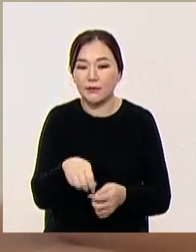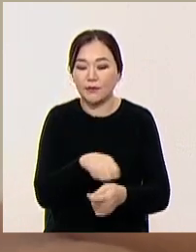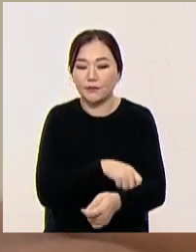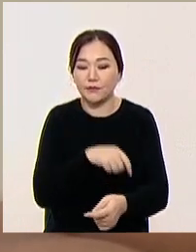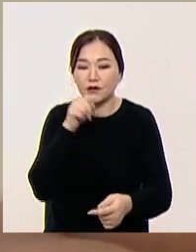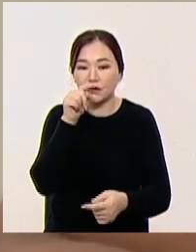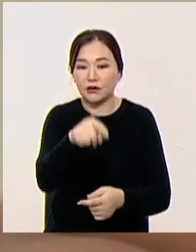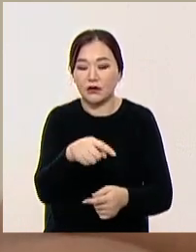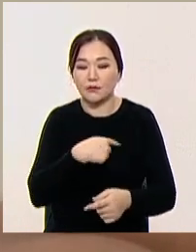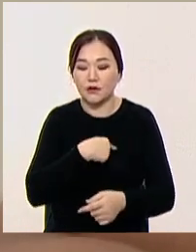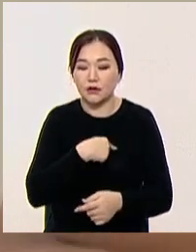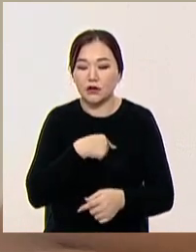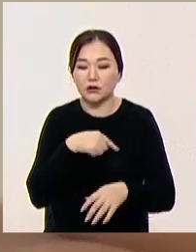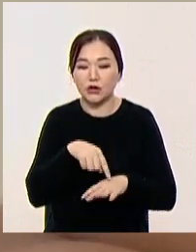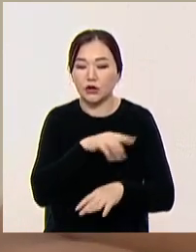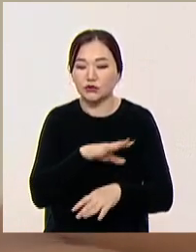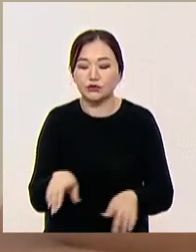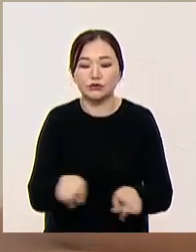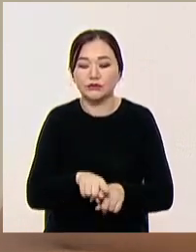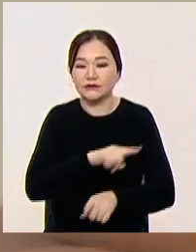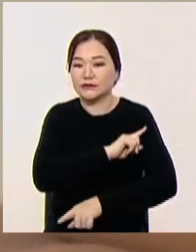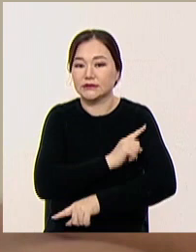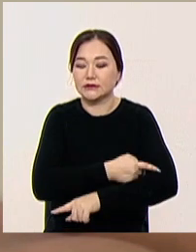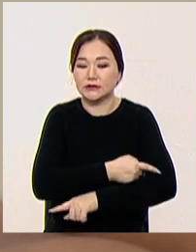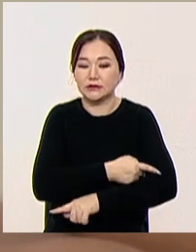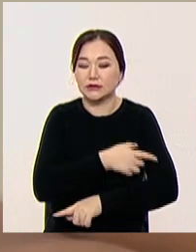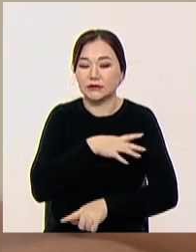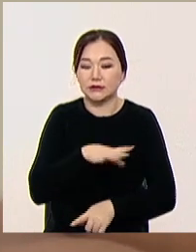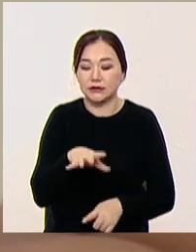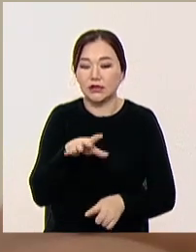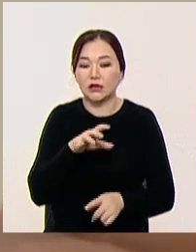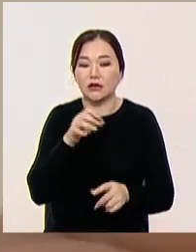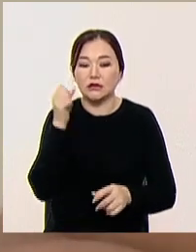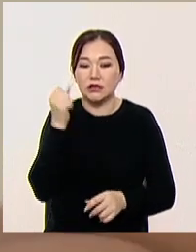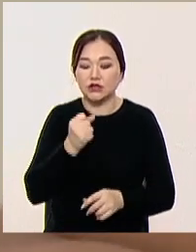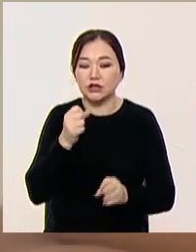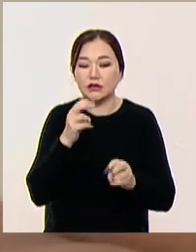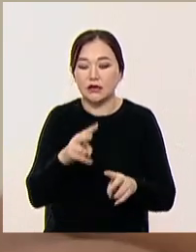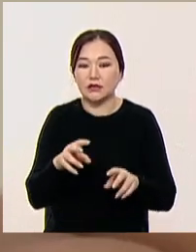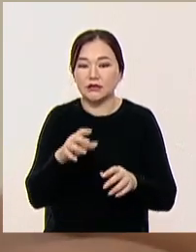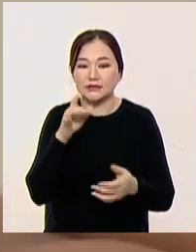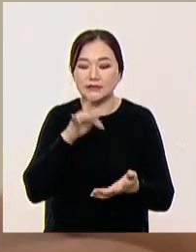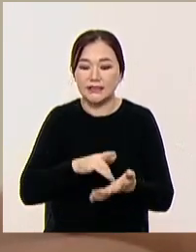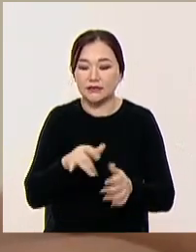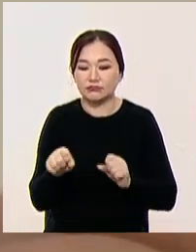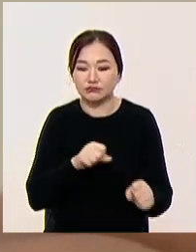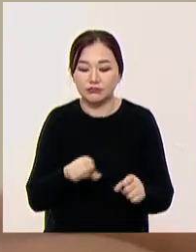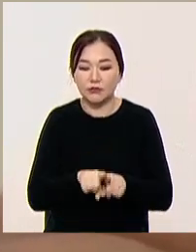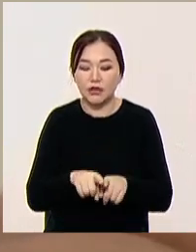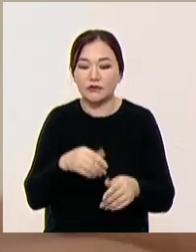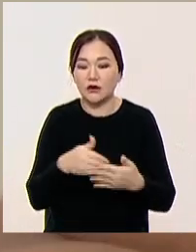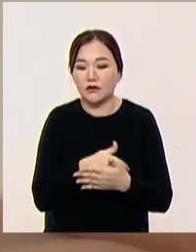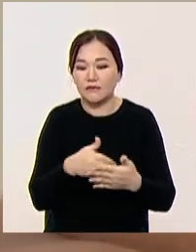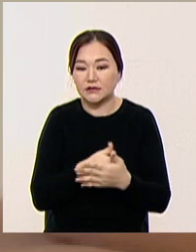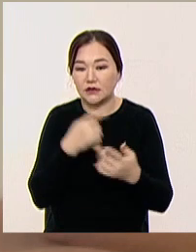нас. Мы не ощутили такие сильные толчки, как в эпицентре. В новостях нам